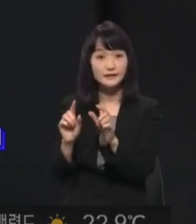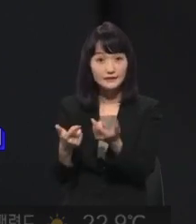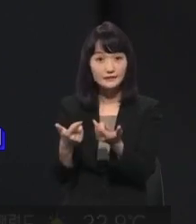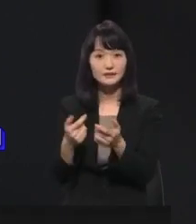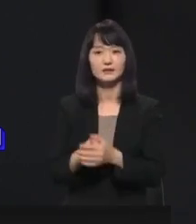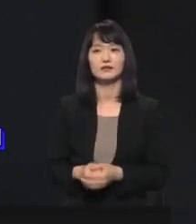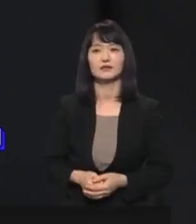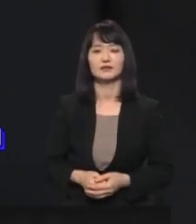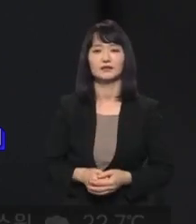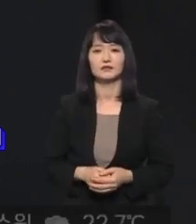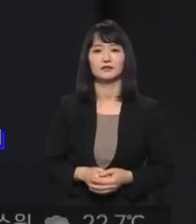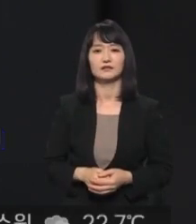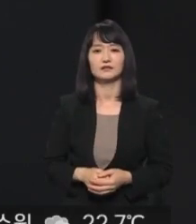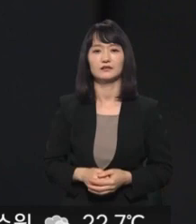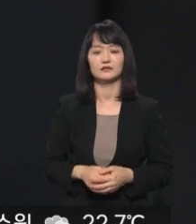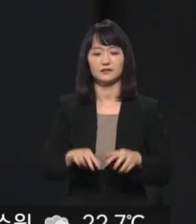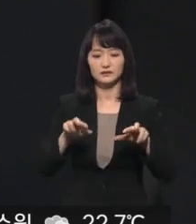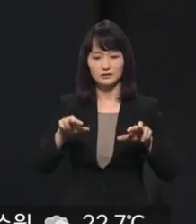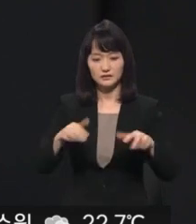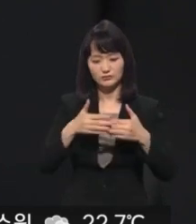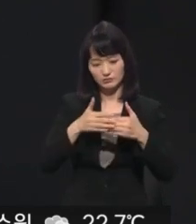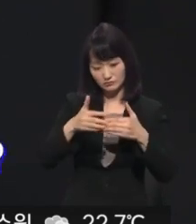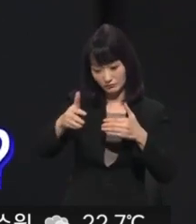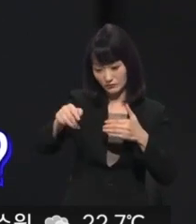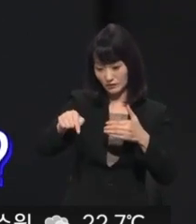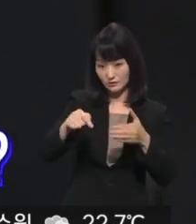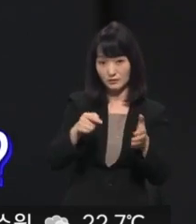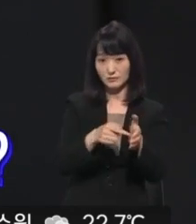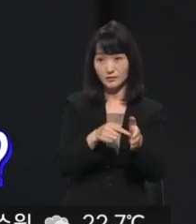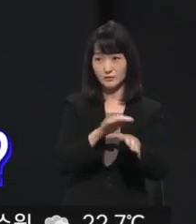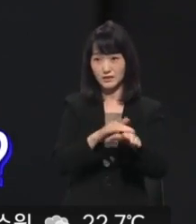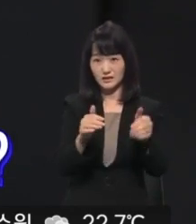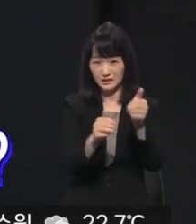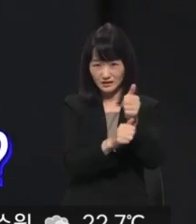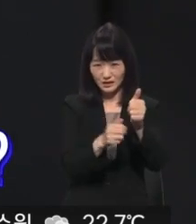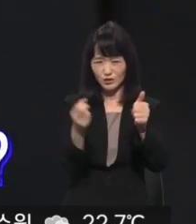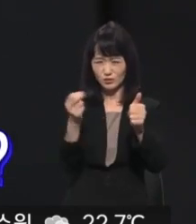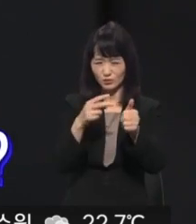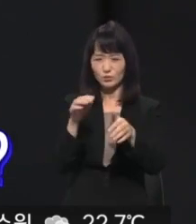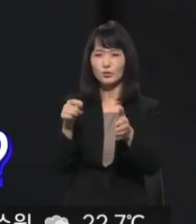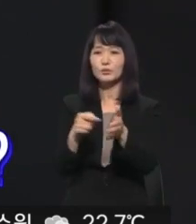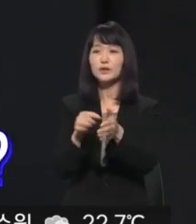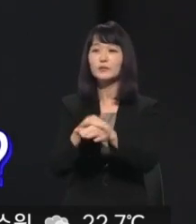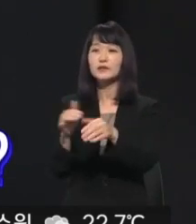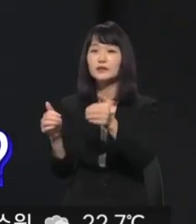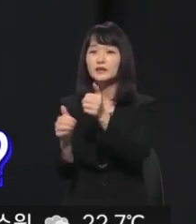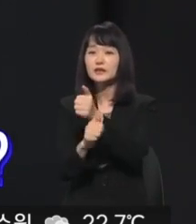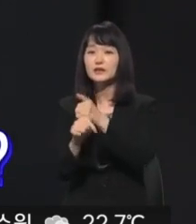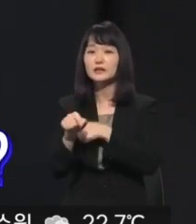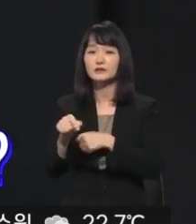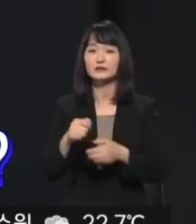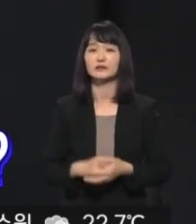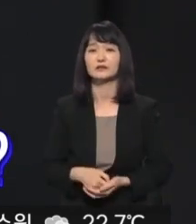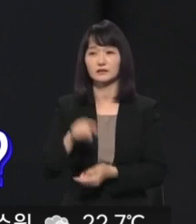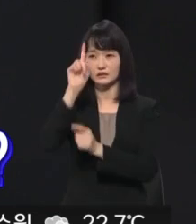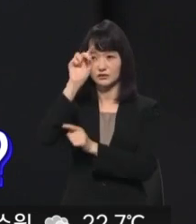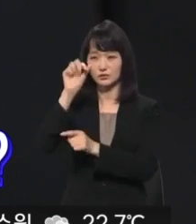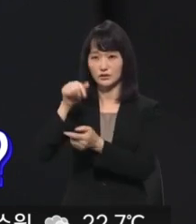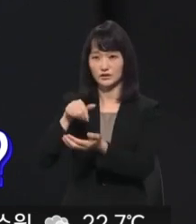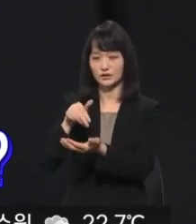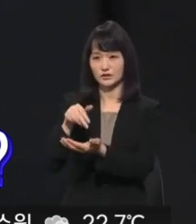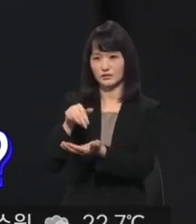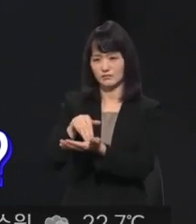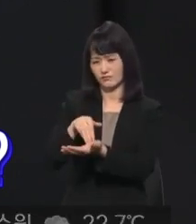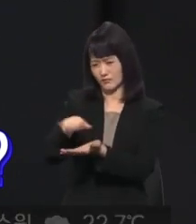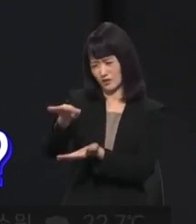모든 사람이 지금 이 일련의 과정이 기회에 비비드 의 비 배율을 만든 유일한 유도 이준석 대표를 축출하고 위험을 다